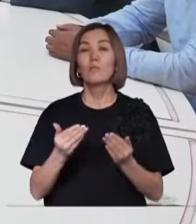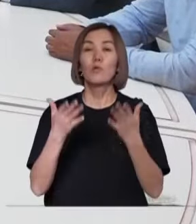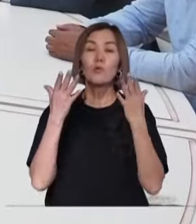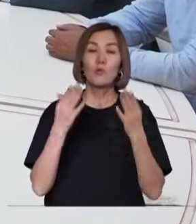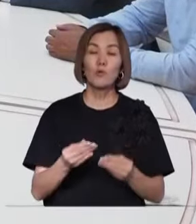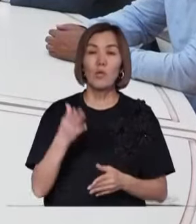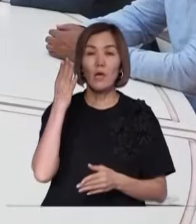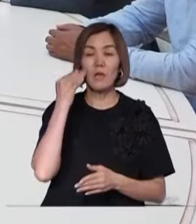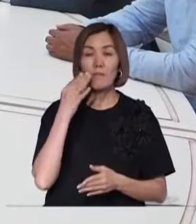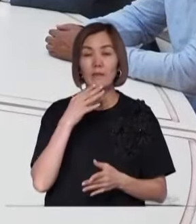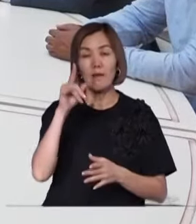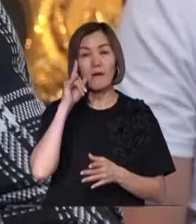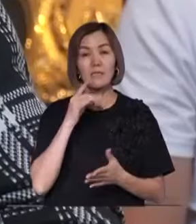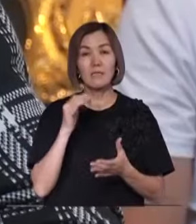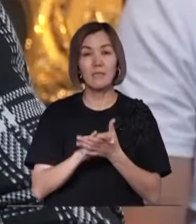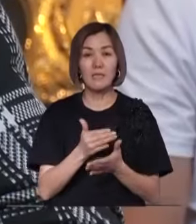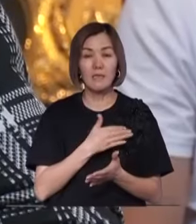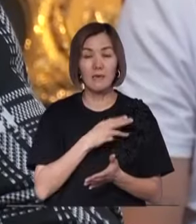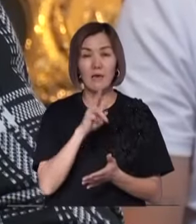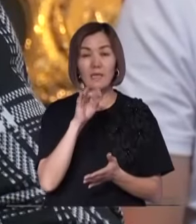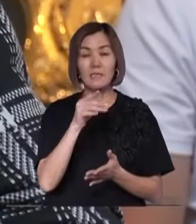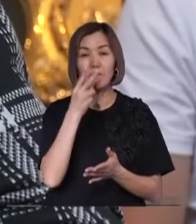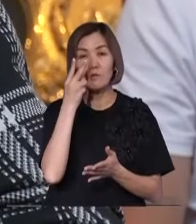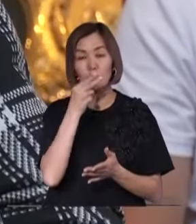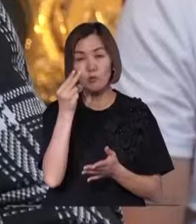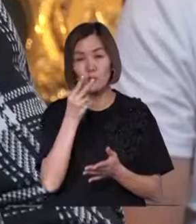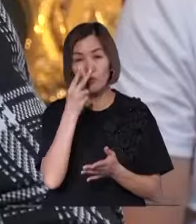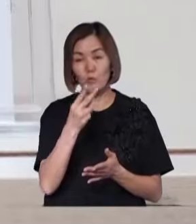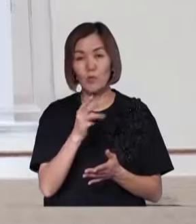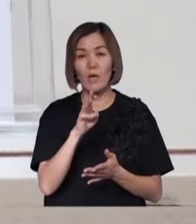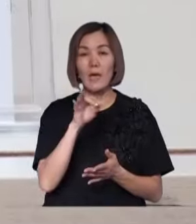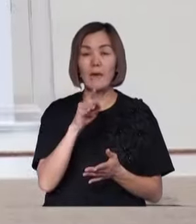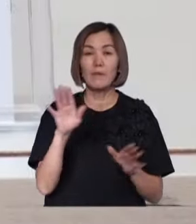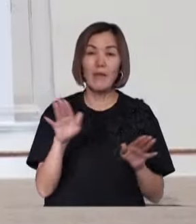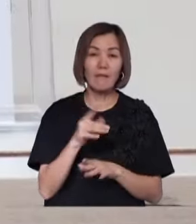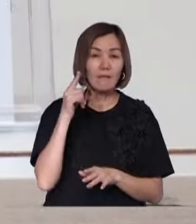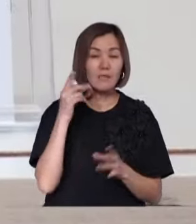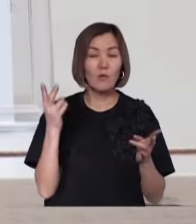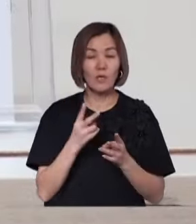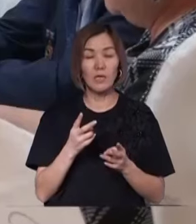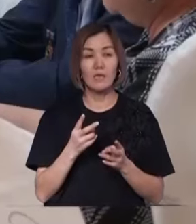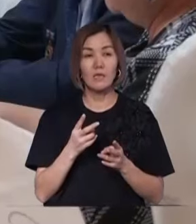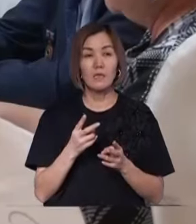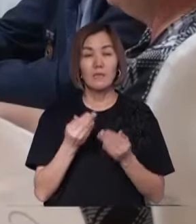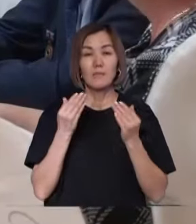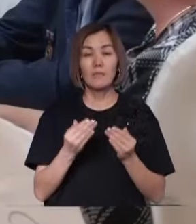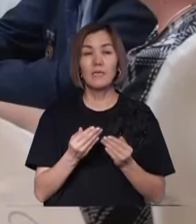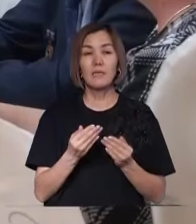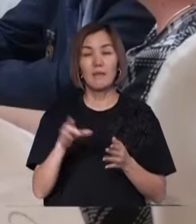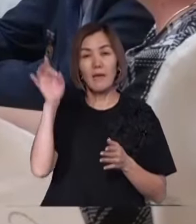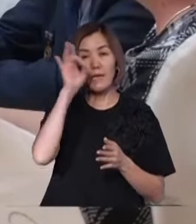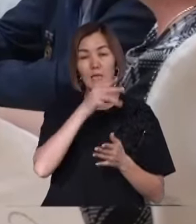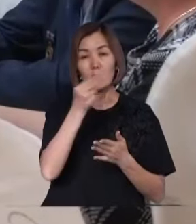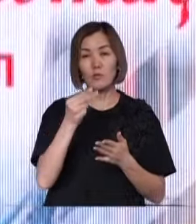ішінде қазақты танығын келсе Қастеевтің суретін көріп, әміренің әнін тыңда деген қанатты сөз бар. Биыл әйгілі